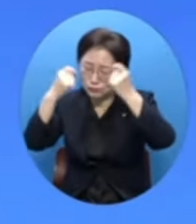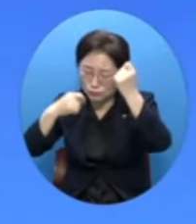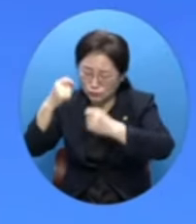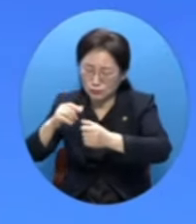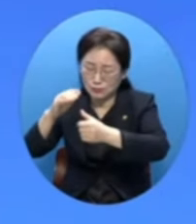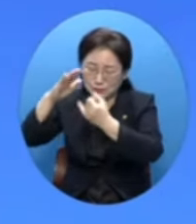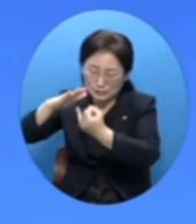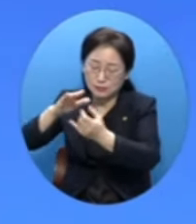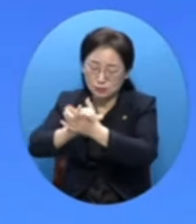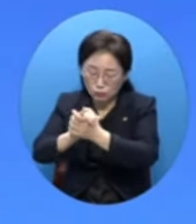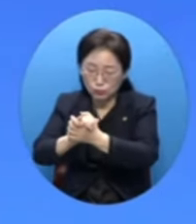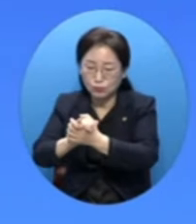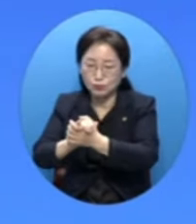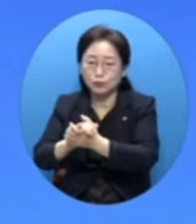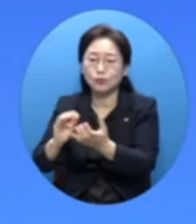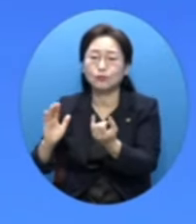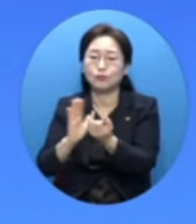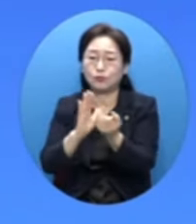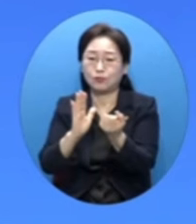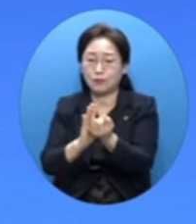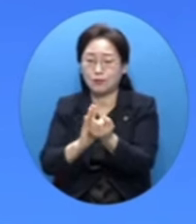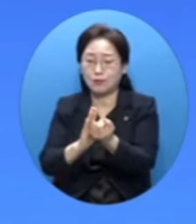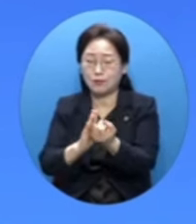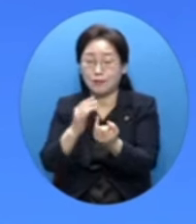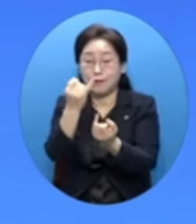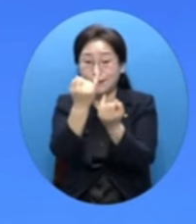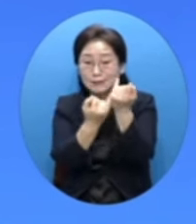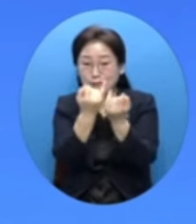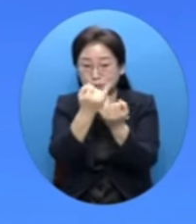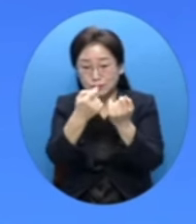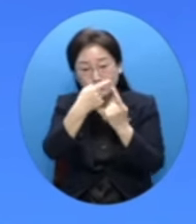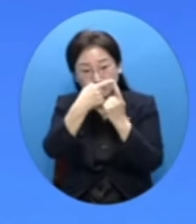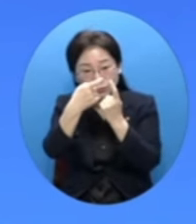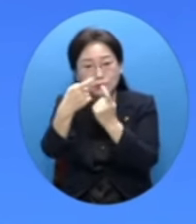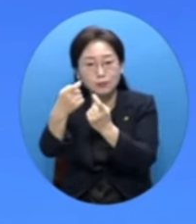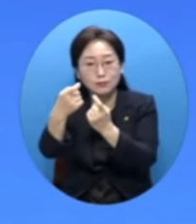기도하고, 그래서 그가 기쁜 동성애에서